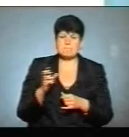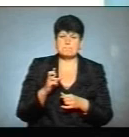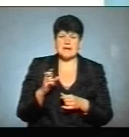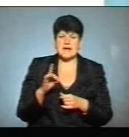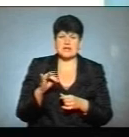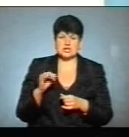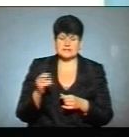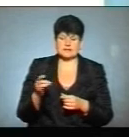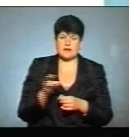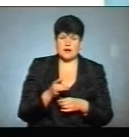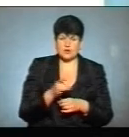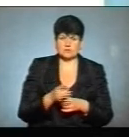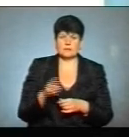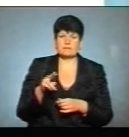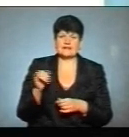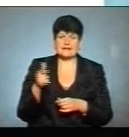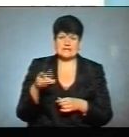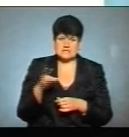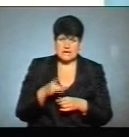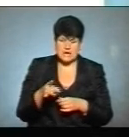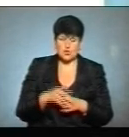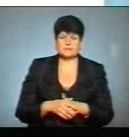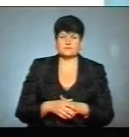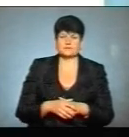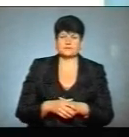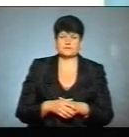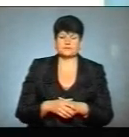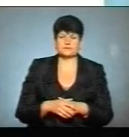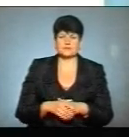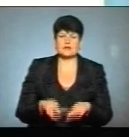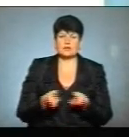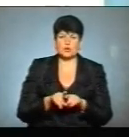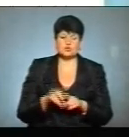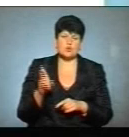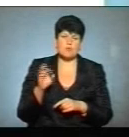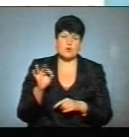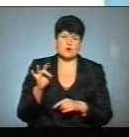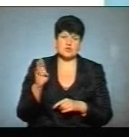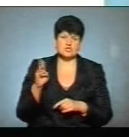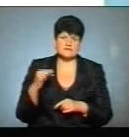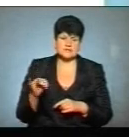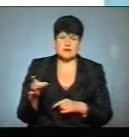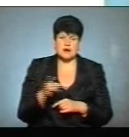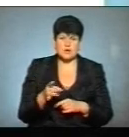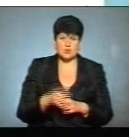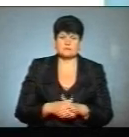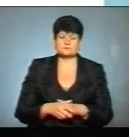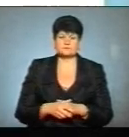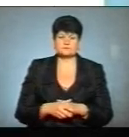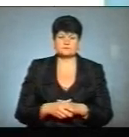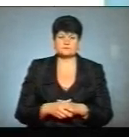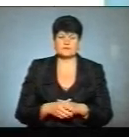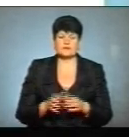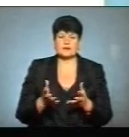район, Підгаєцький район, також Борщівський район. Там